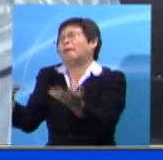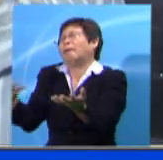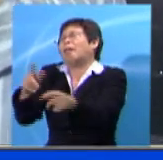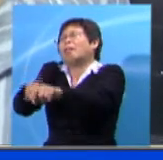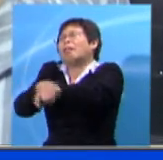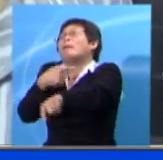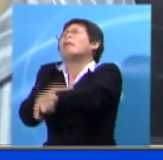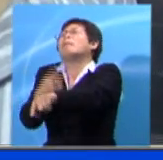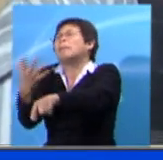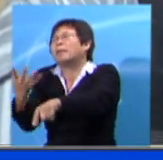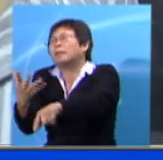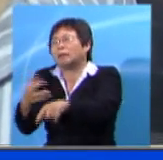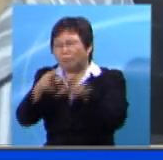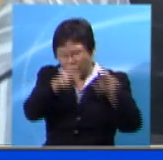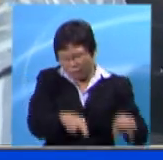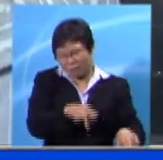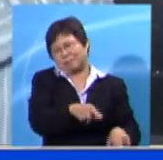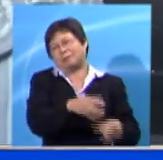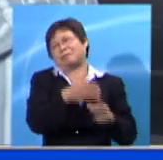Berk